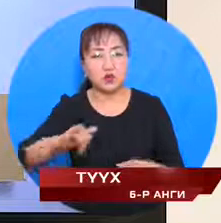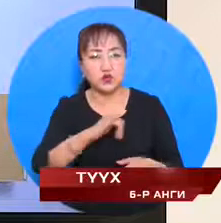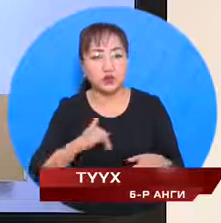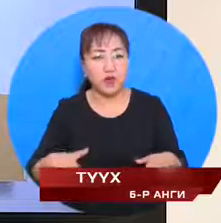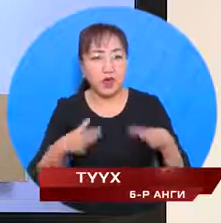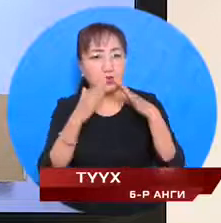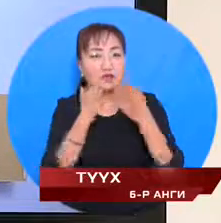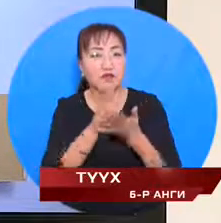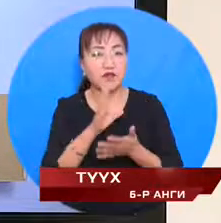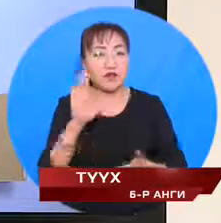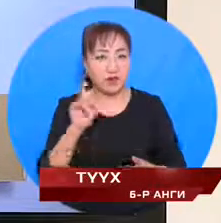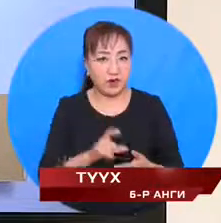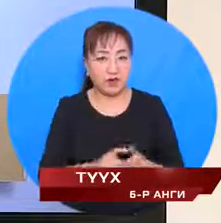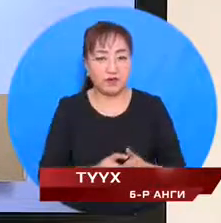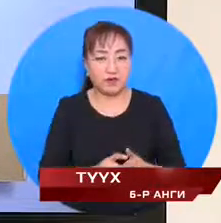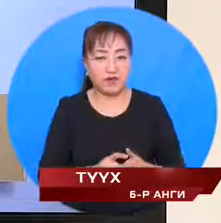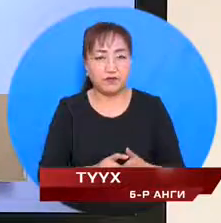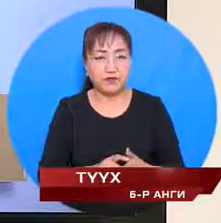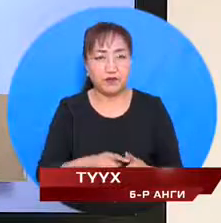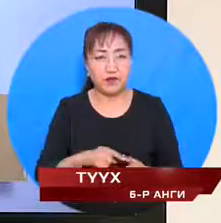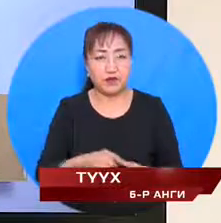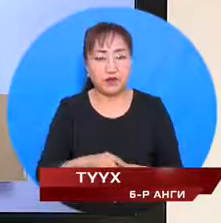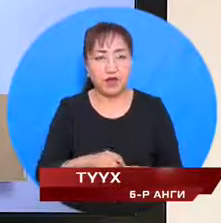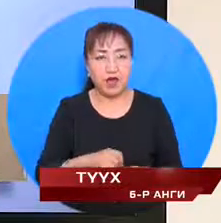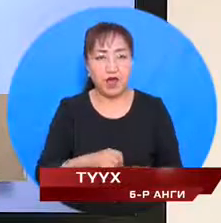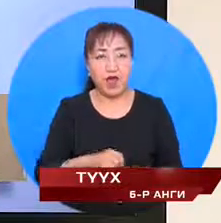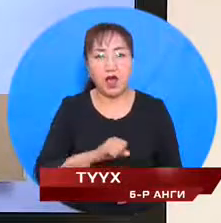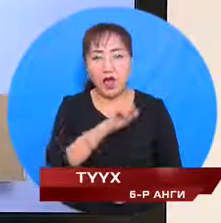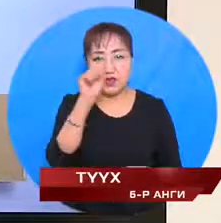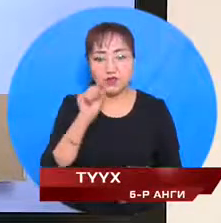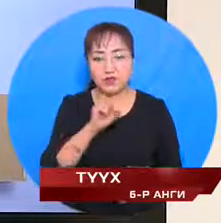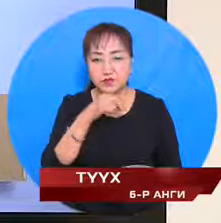Асуулт 2, дэвтэр дээр мэчээд өөрийнхөө үзэл бодлыг дэвтэр дээрээ хариулаарай.